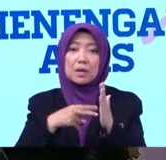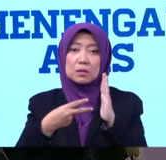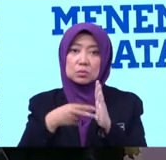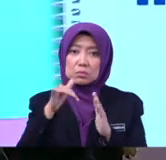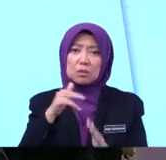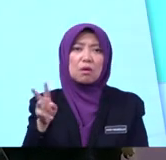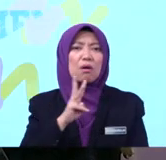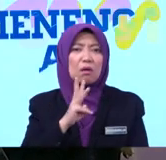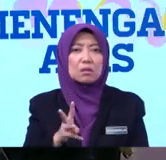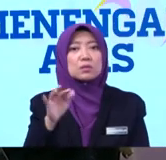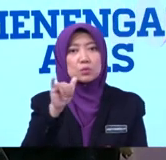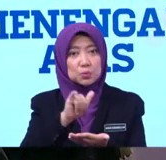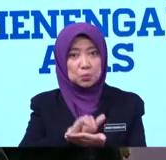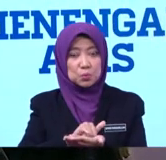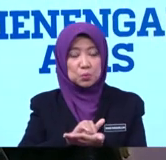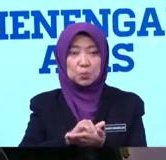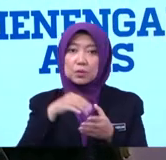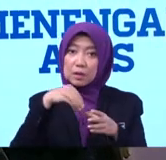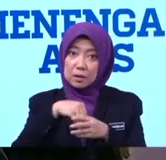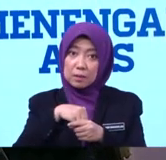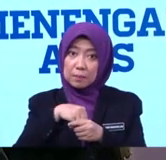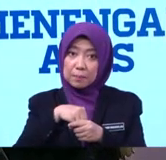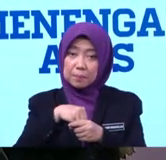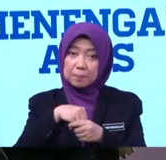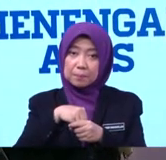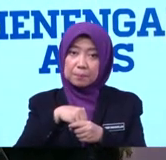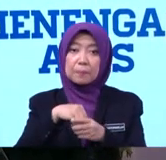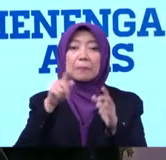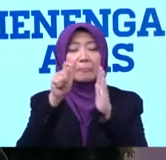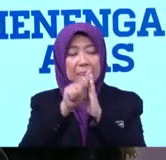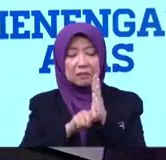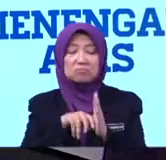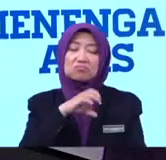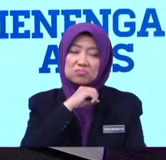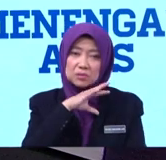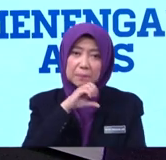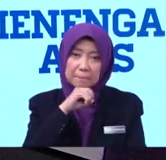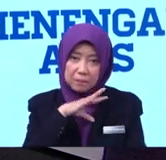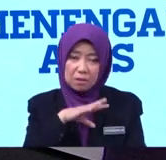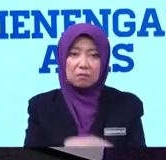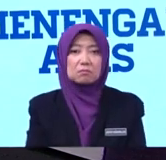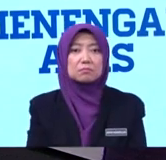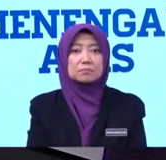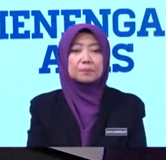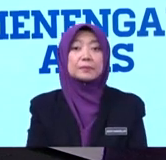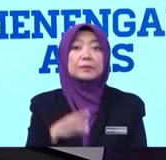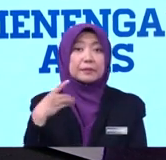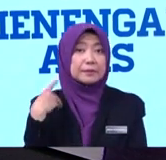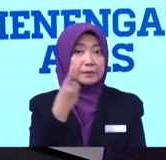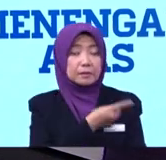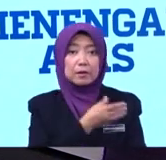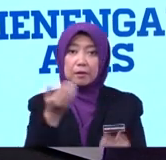Ai itu adalah dalam keadaan yang tercemar jadi kita aduk